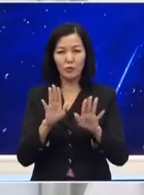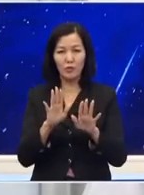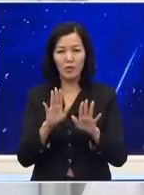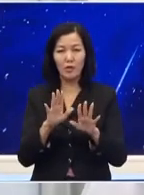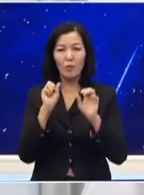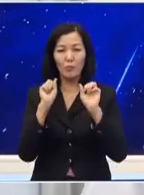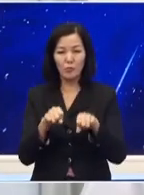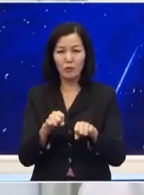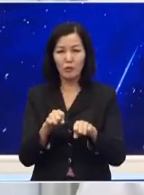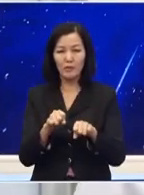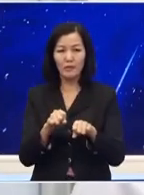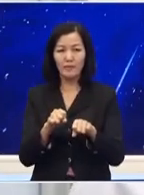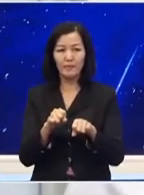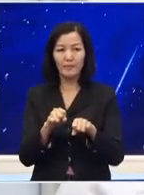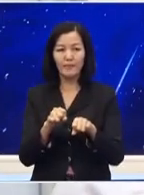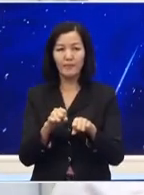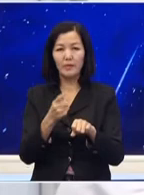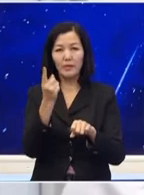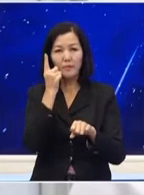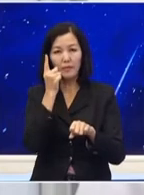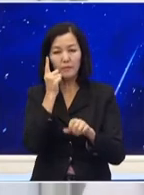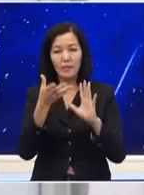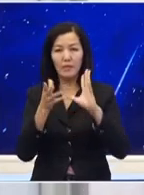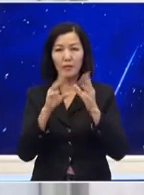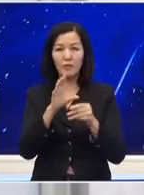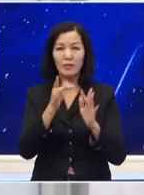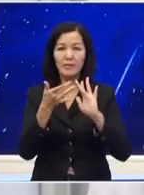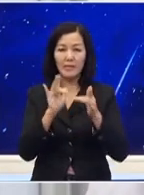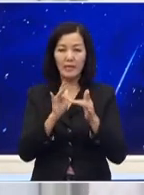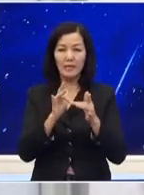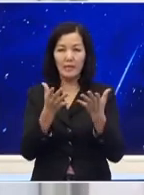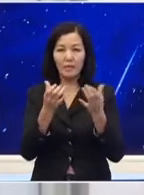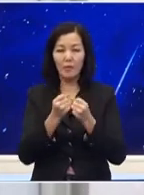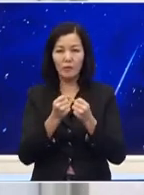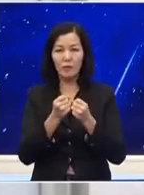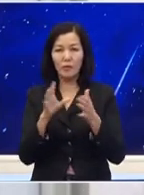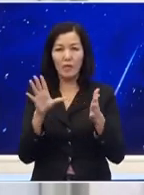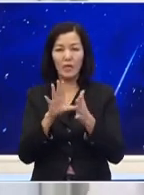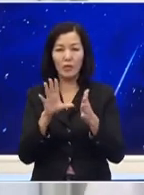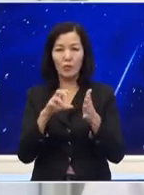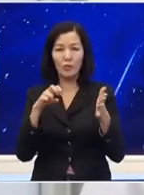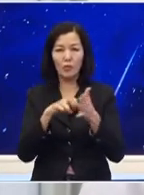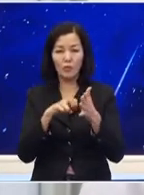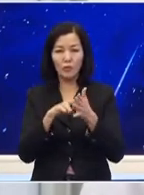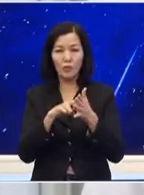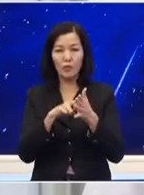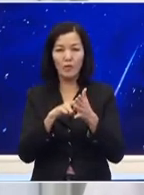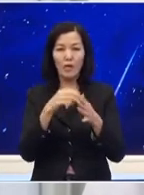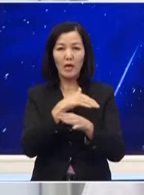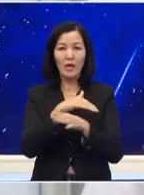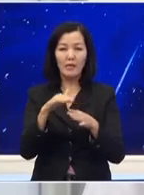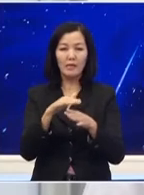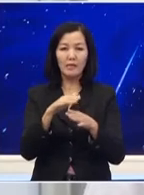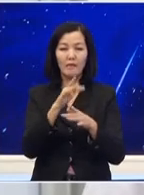Он может посмотреть свои результаты на сайте, либо получить их на электронную почту, адрес которой он во